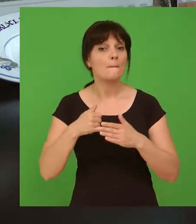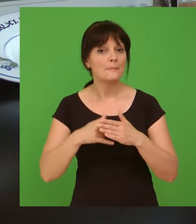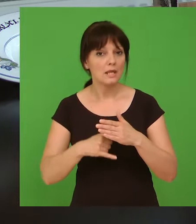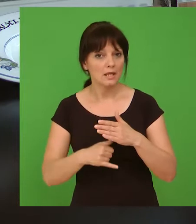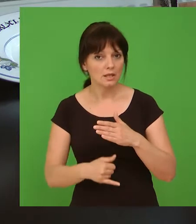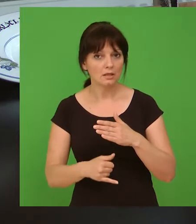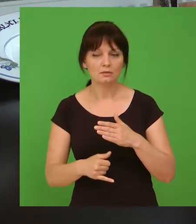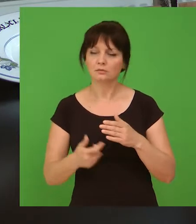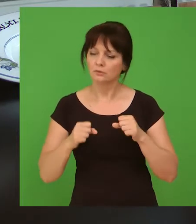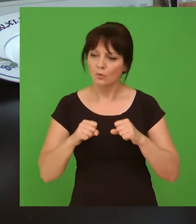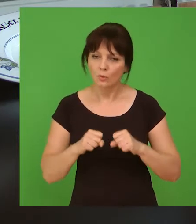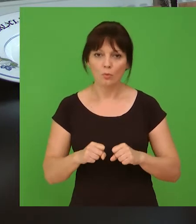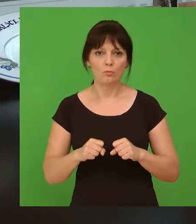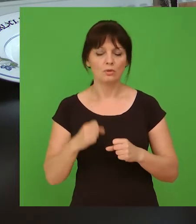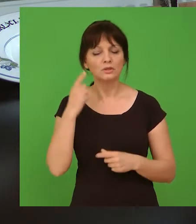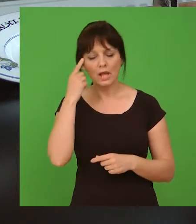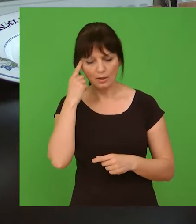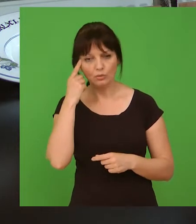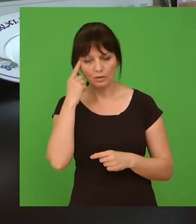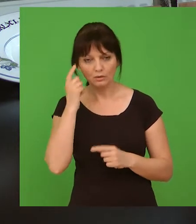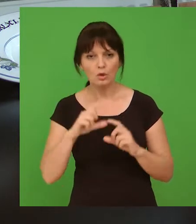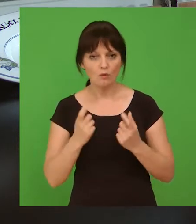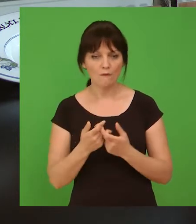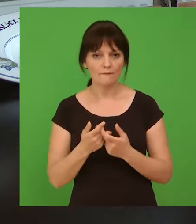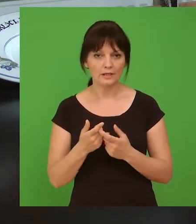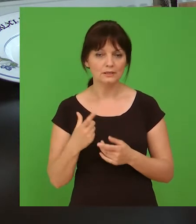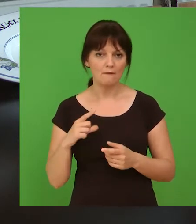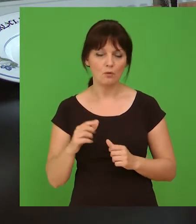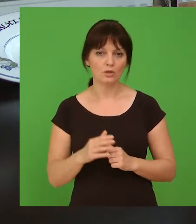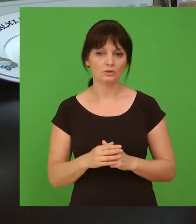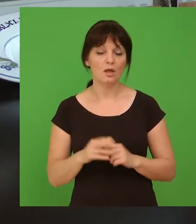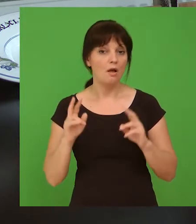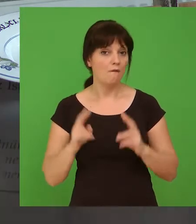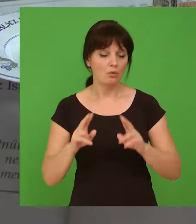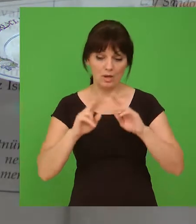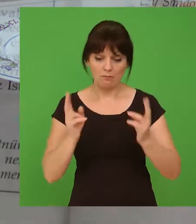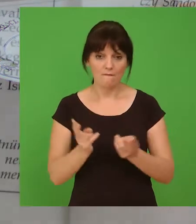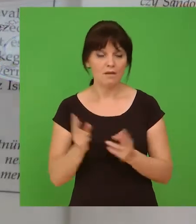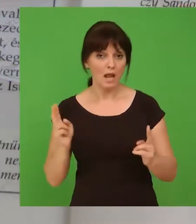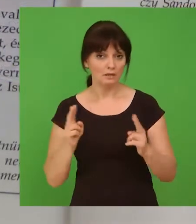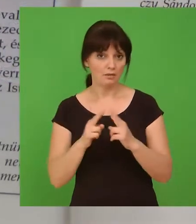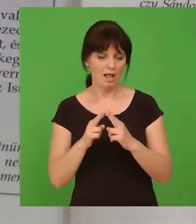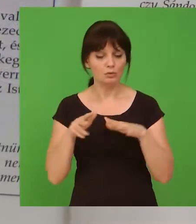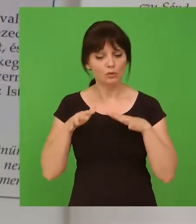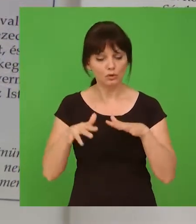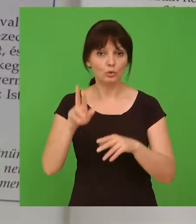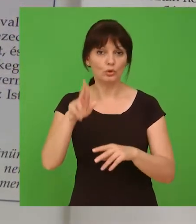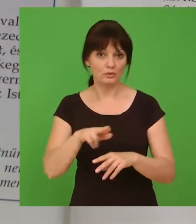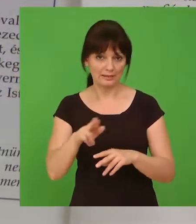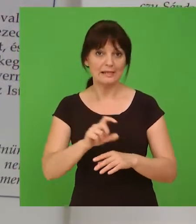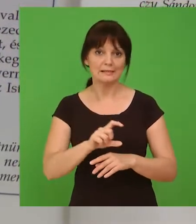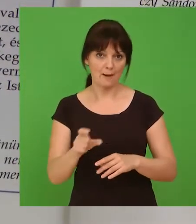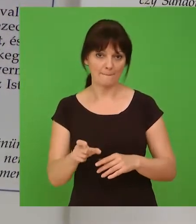nagyon megragadó, és elgondolkoztató konferencia lehetett. Tulajdonképpen világ találkozó az üldözött